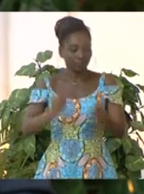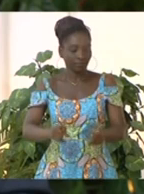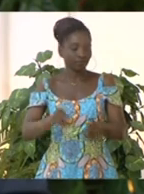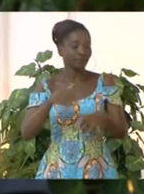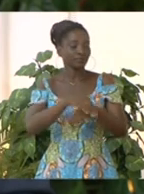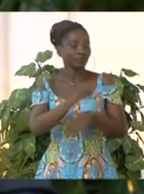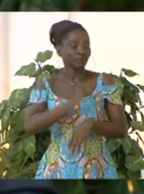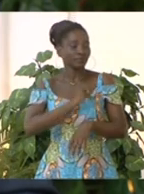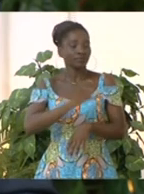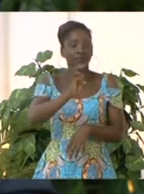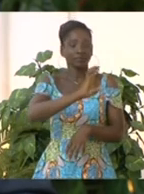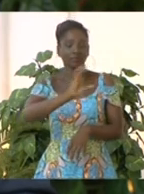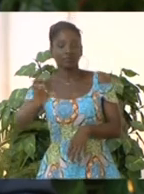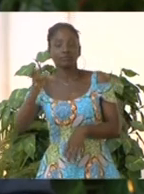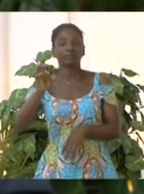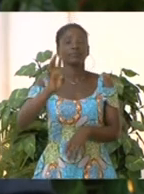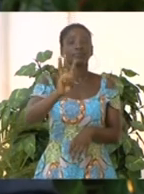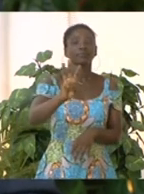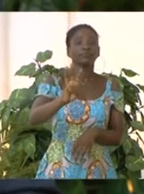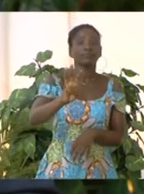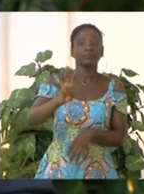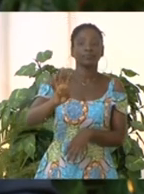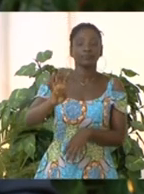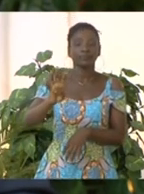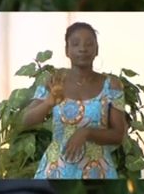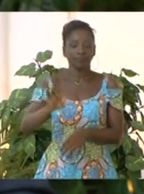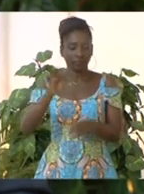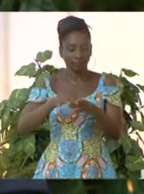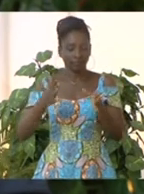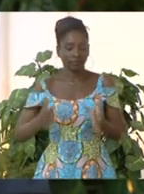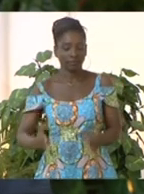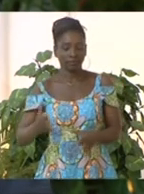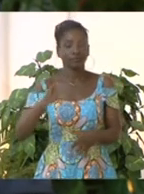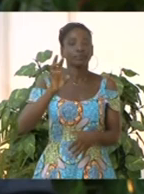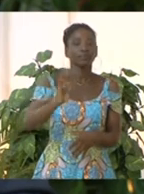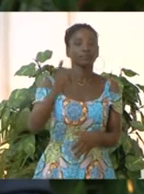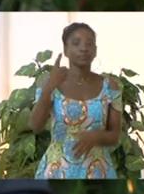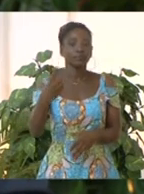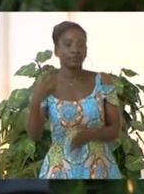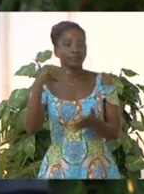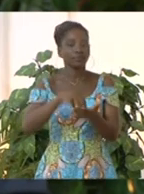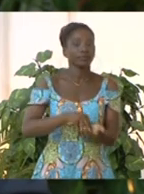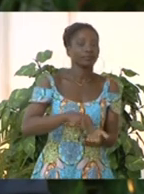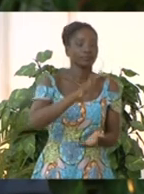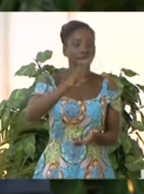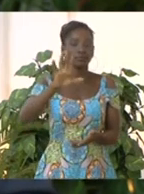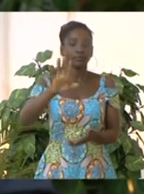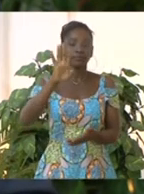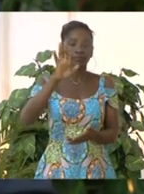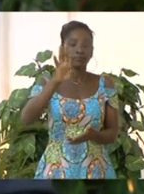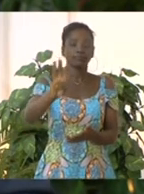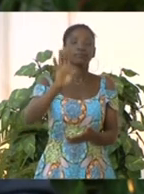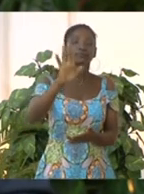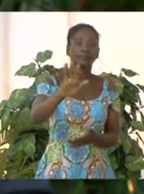674. Votants, 61 245. Taux de participation,